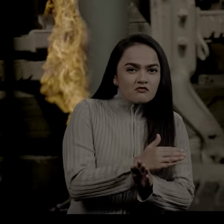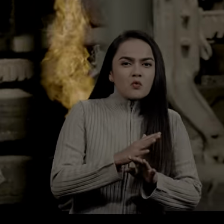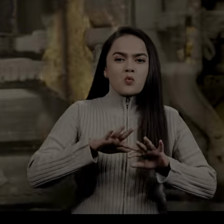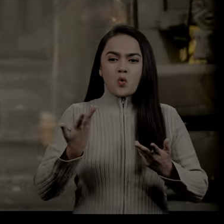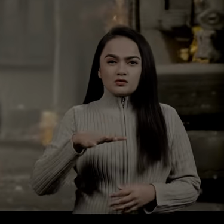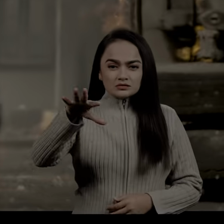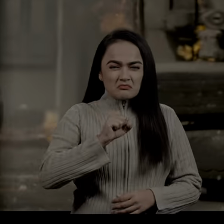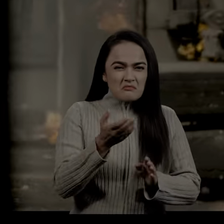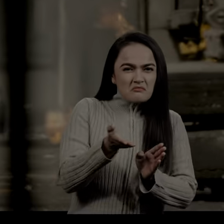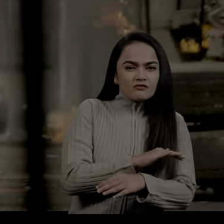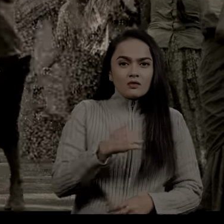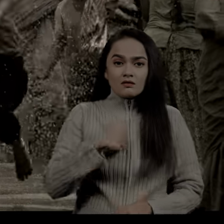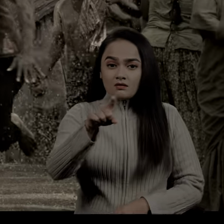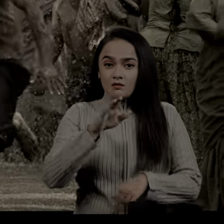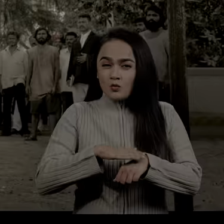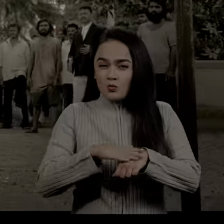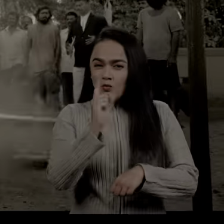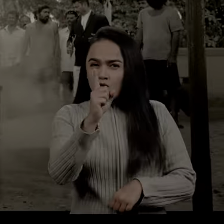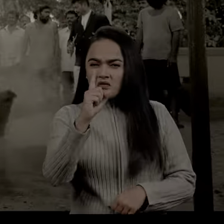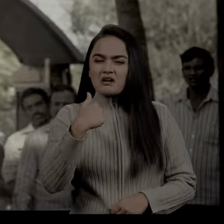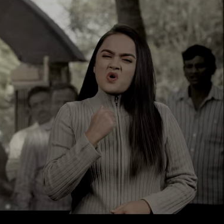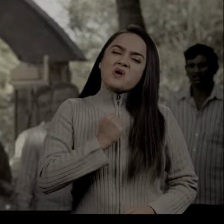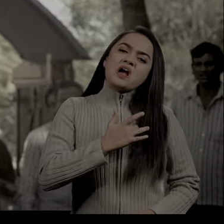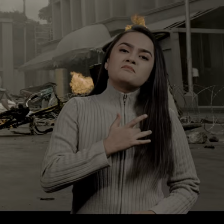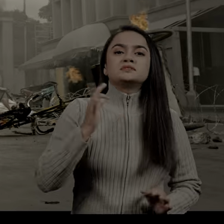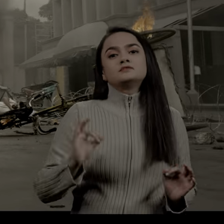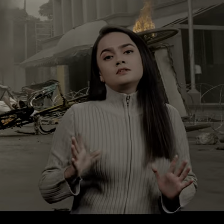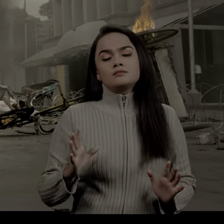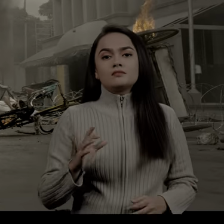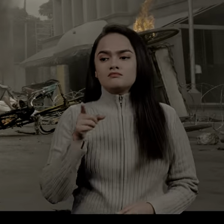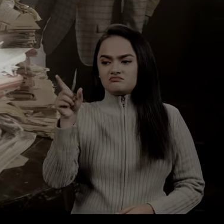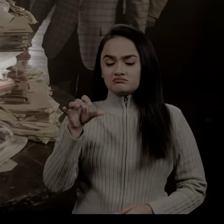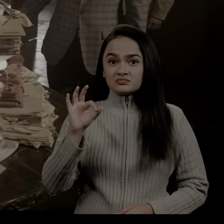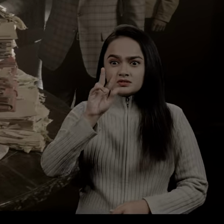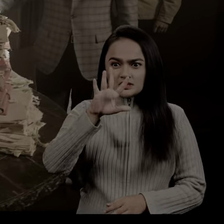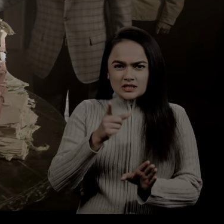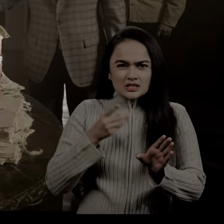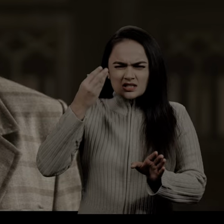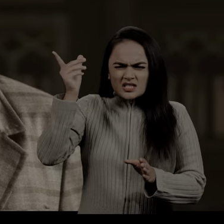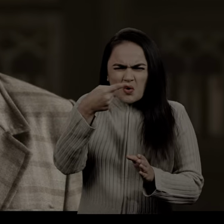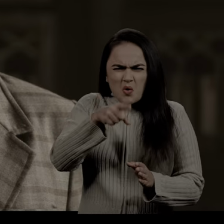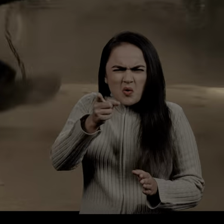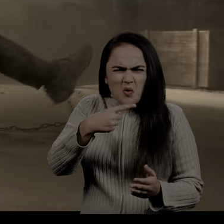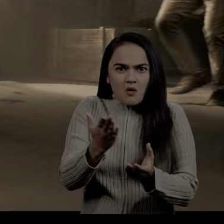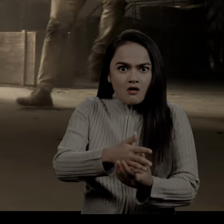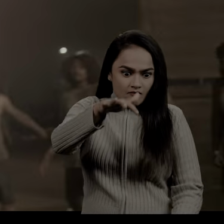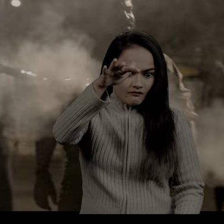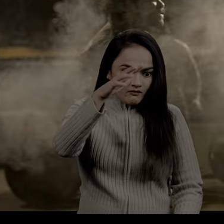కొట్టే ముందు కొట్టేసే ముందు వార్నింగ్ ఇవ్వటం నాకు అలవాటు. వాటి వీళ్ళకి ఇంత క్రైమ్ లిటరేచర్ బ్యాస్టర్డ్